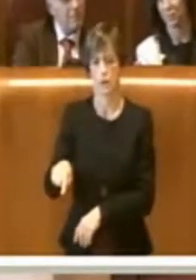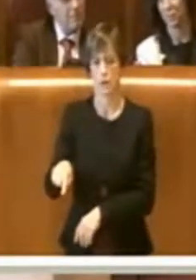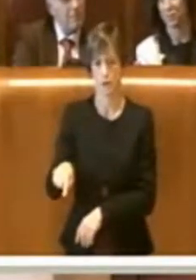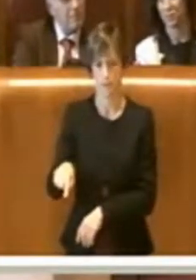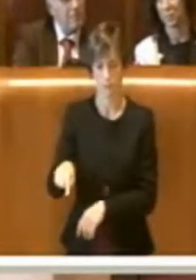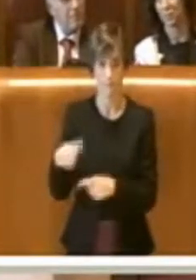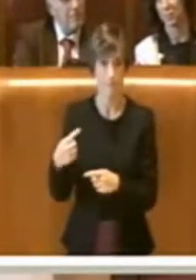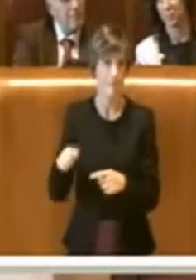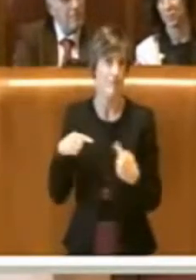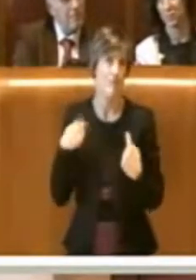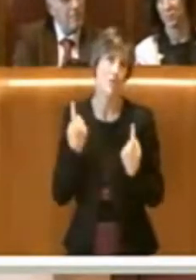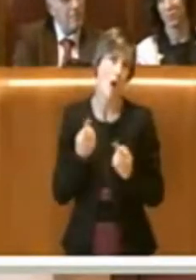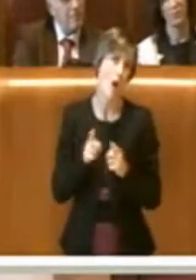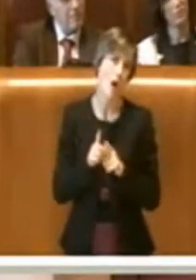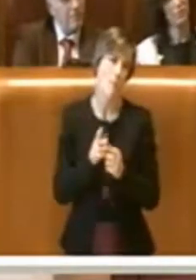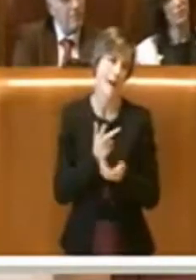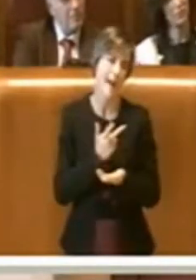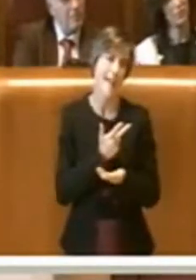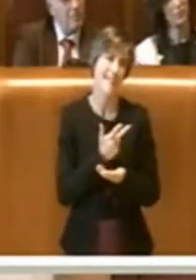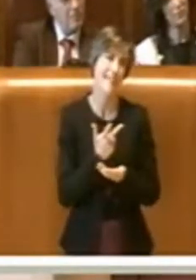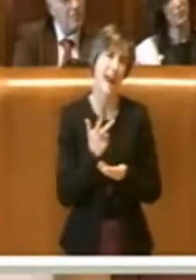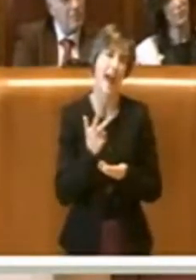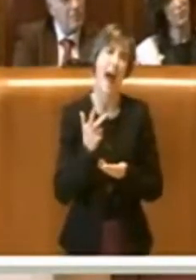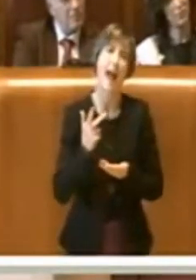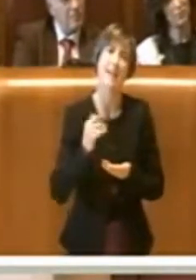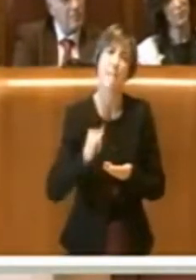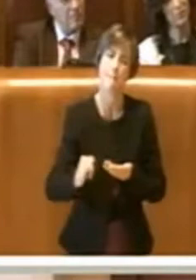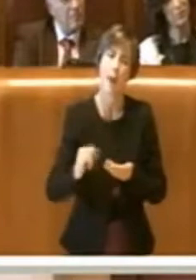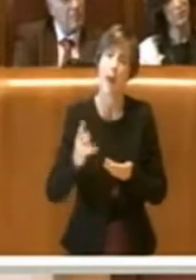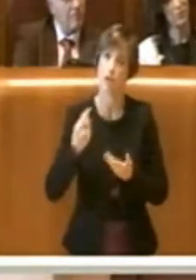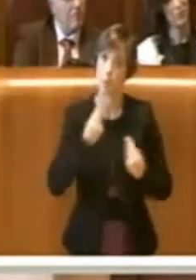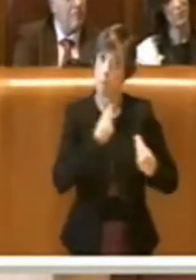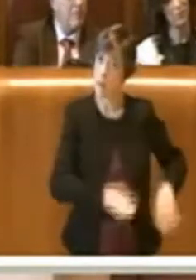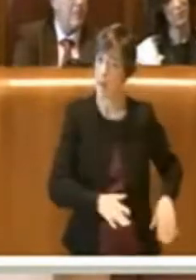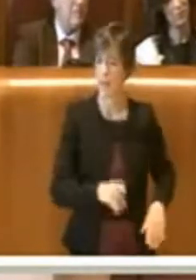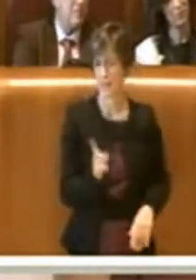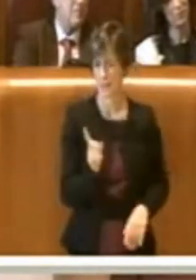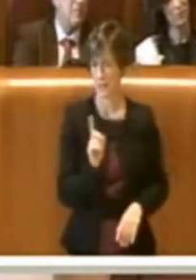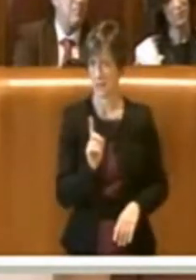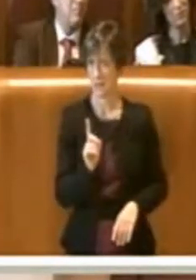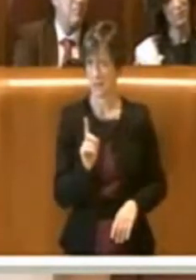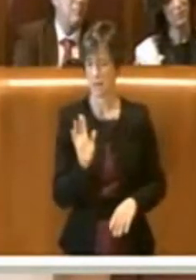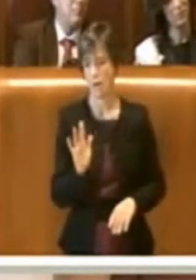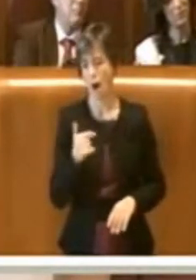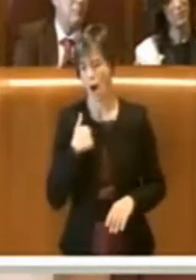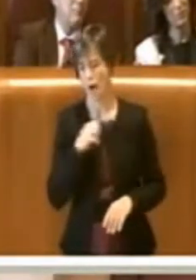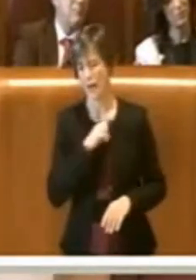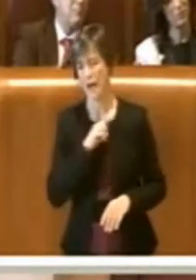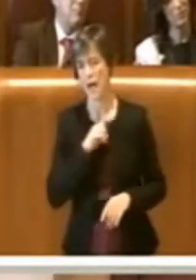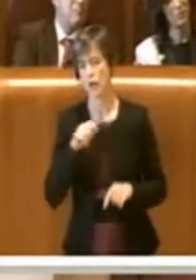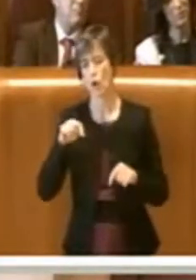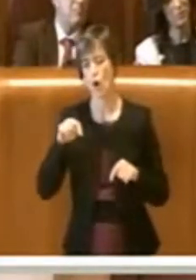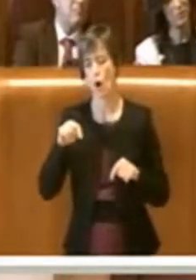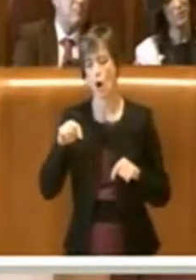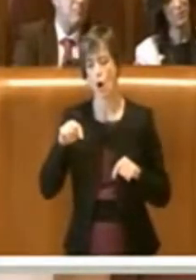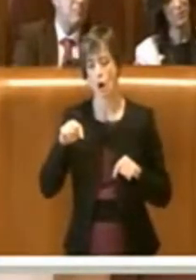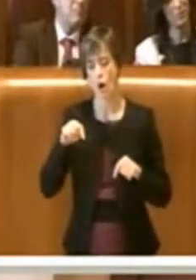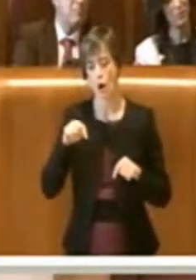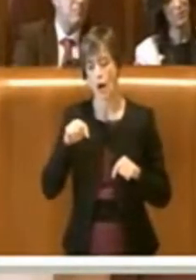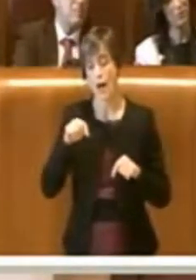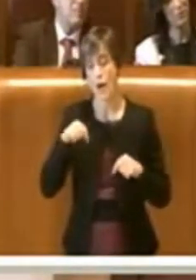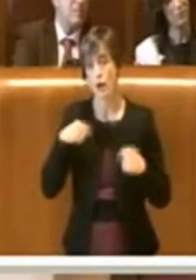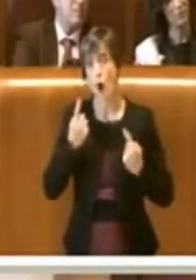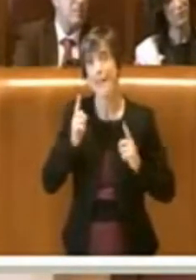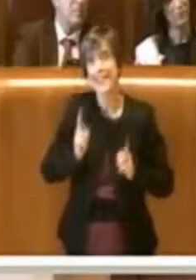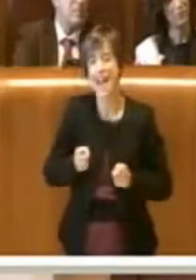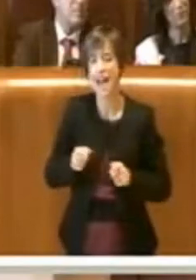non abbiamo perso 3 anni e mezzo, però io credo che sia importante gettare le basi per fare in modo di